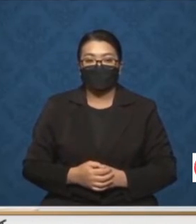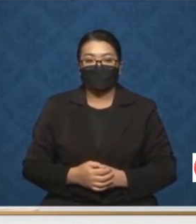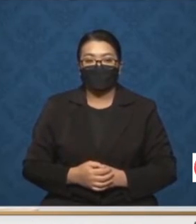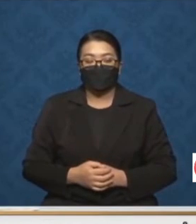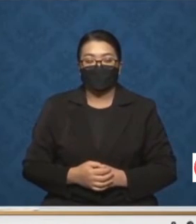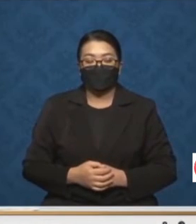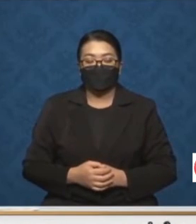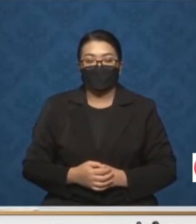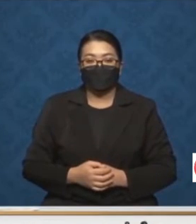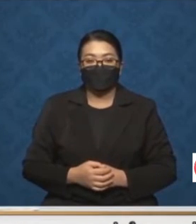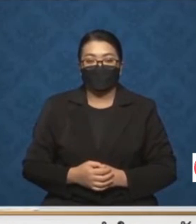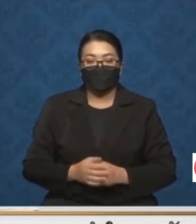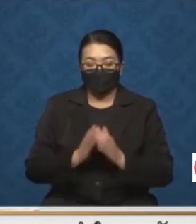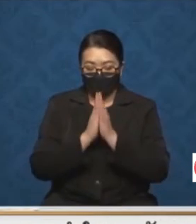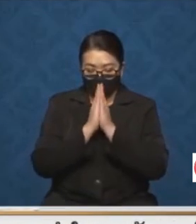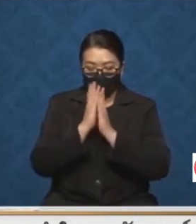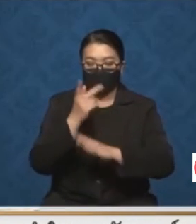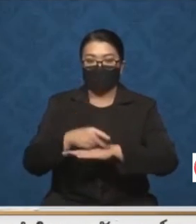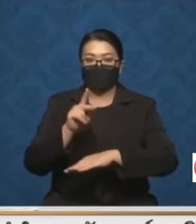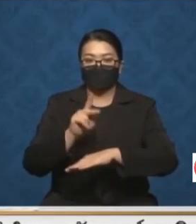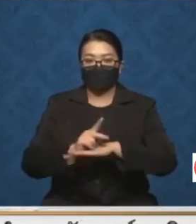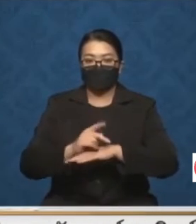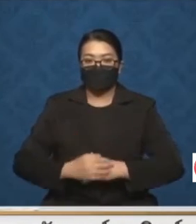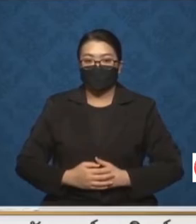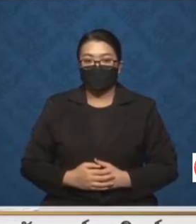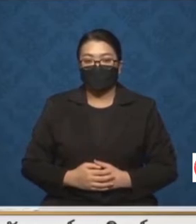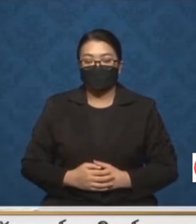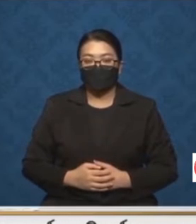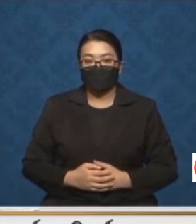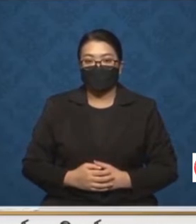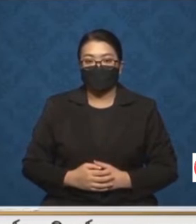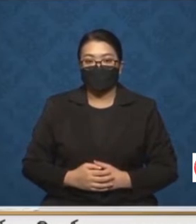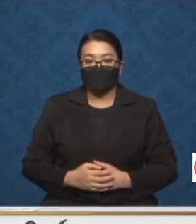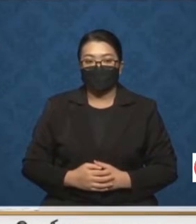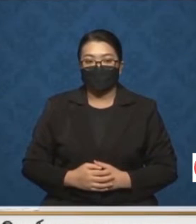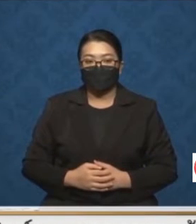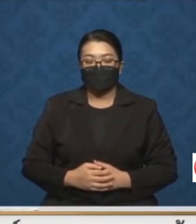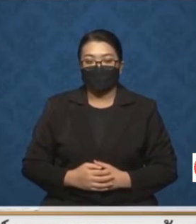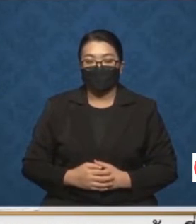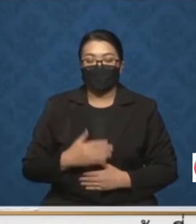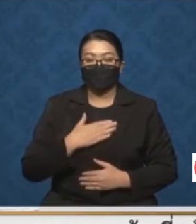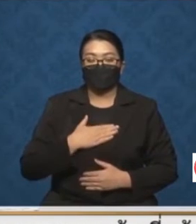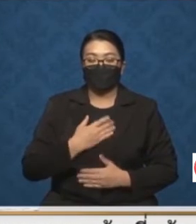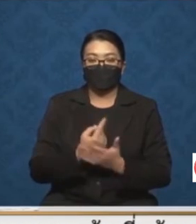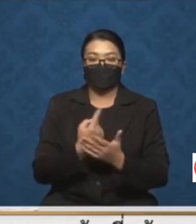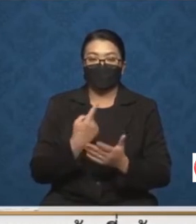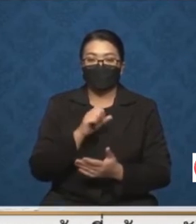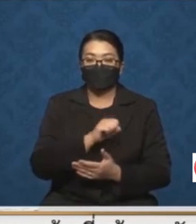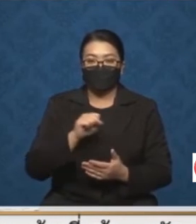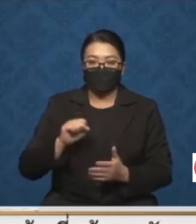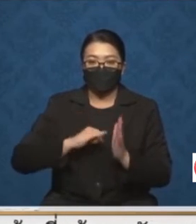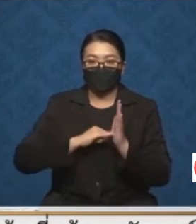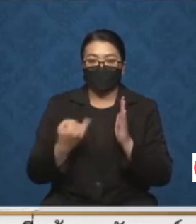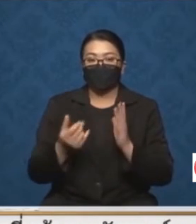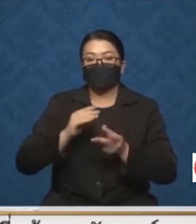กราบเรียนท่านประธานสภาที่เคารพกับผมนายกิติชัยเหลืองสวัสดิ์สมาชิกสภาผู้แทนราษฎรจังหวัดฉะ